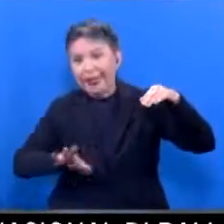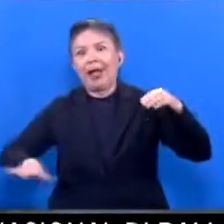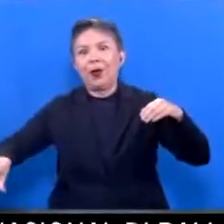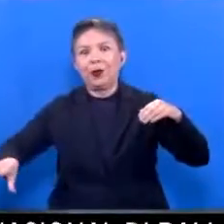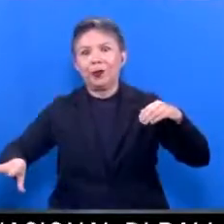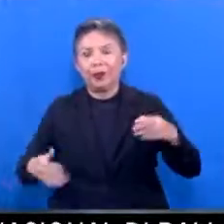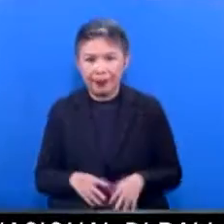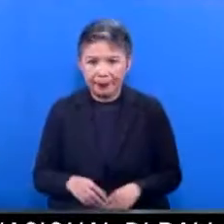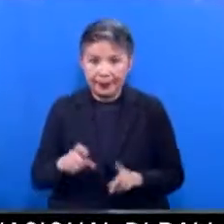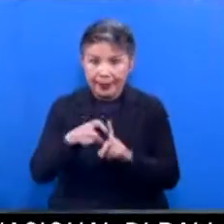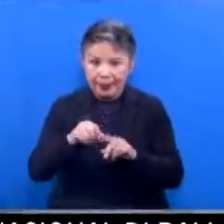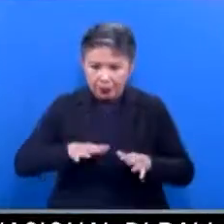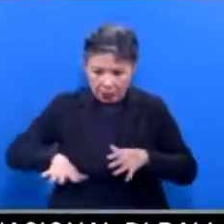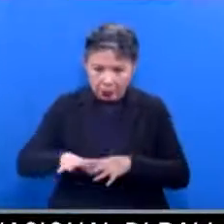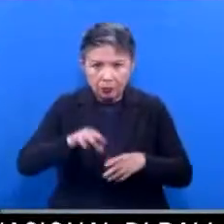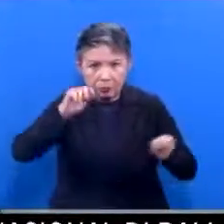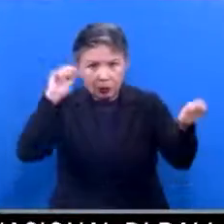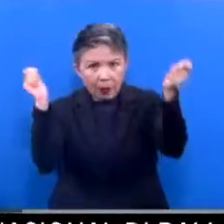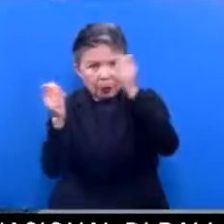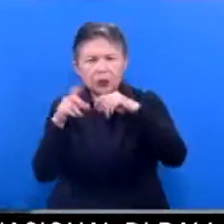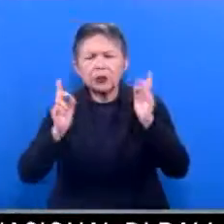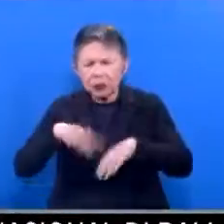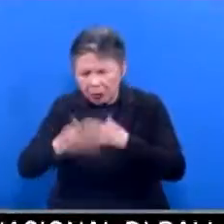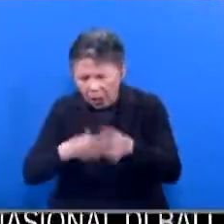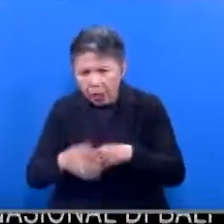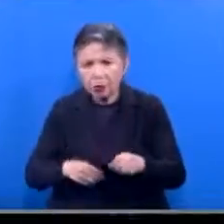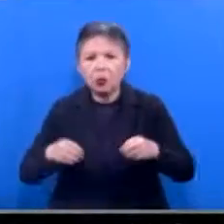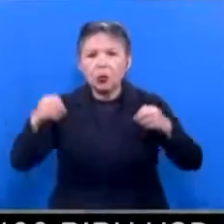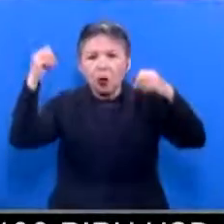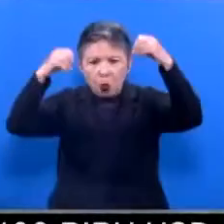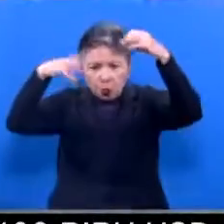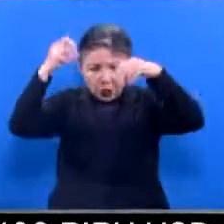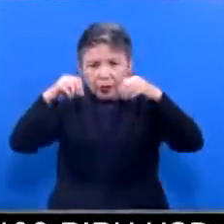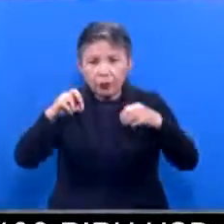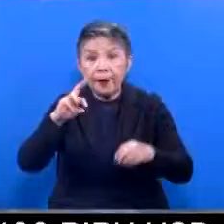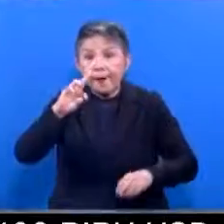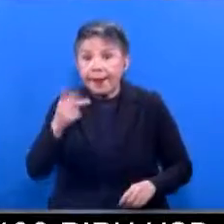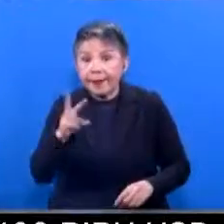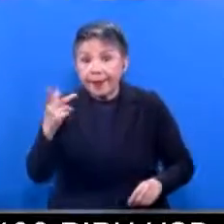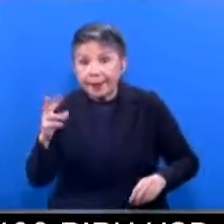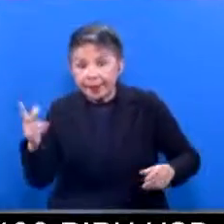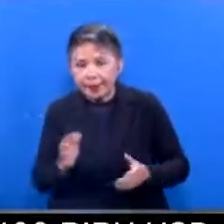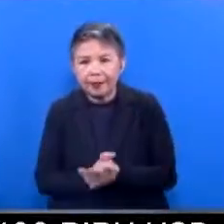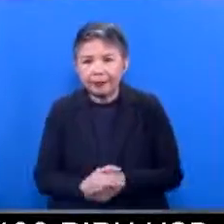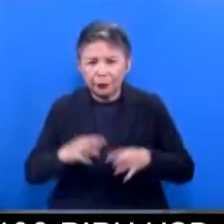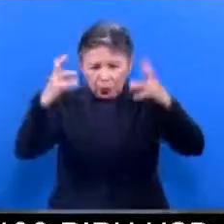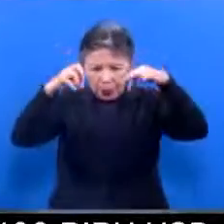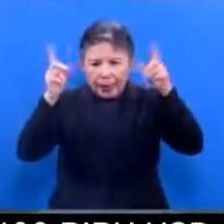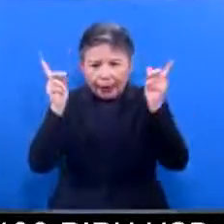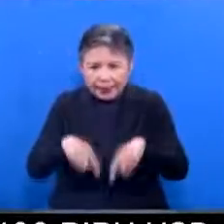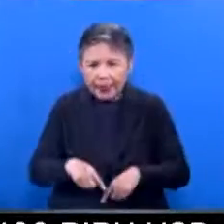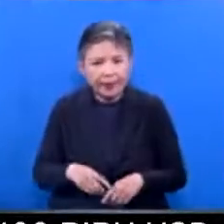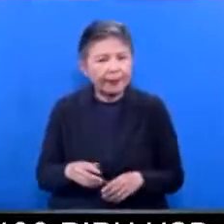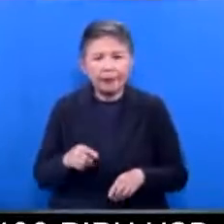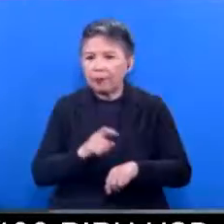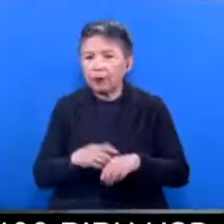Anies Baswedan menyinggung perubahan iklim yang menyebabkan perubahan pola hujan. Menurutnya, saat ini hujan ekstrim bisa terjadi kapan